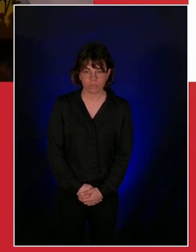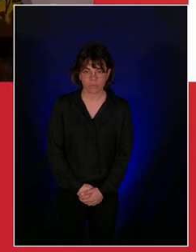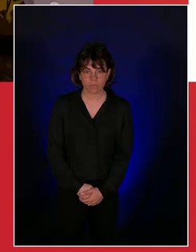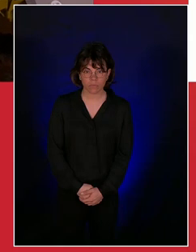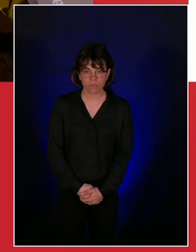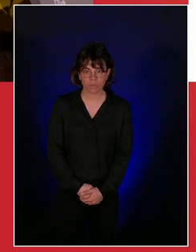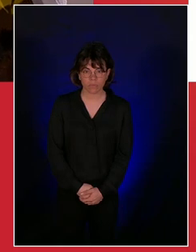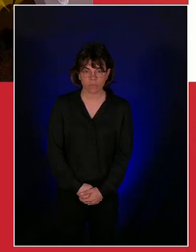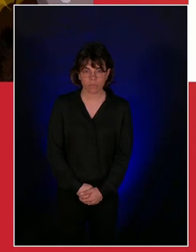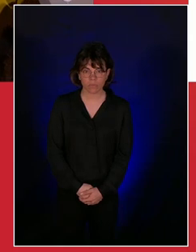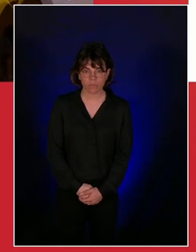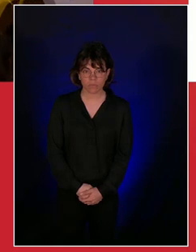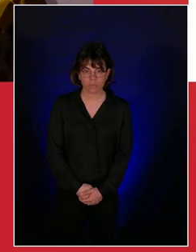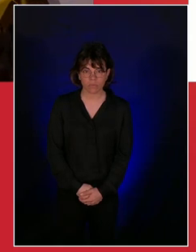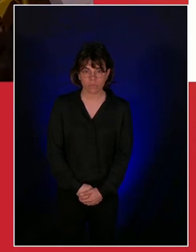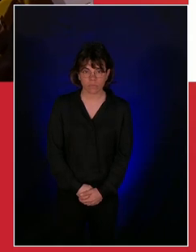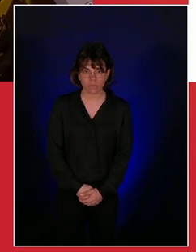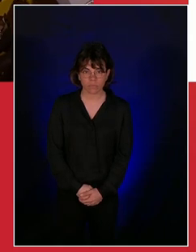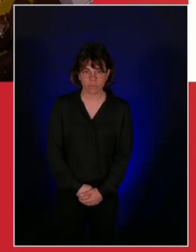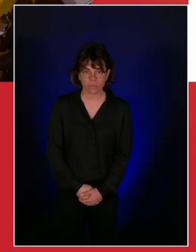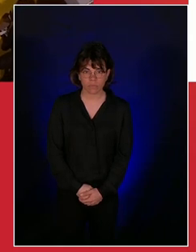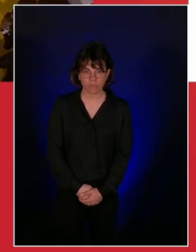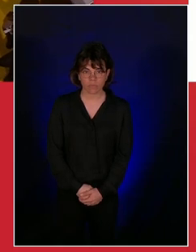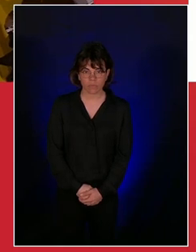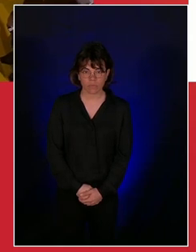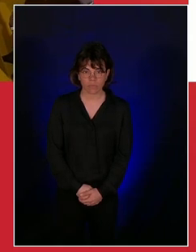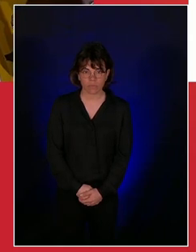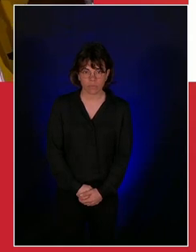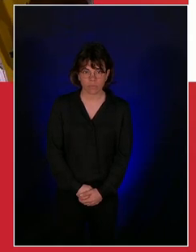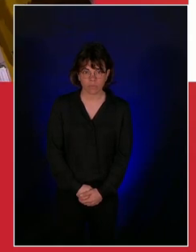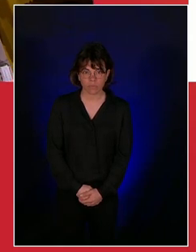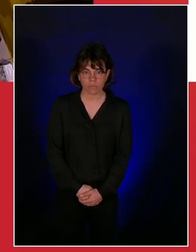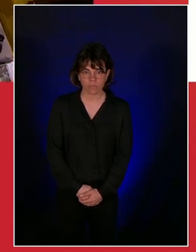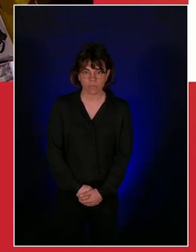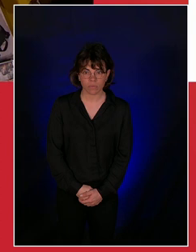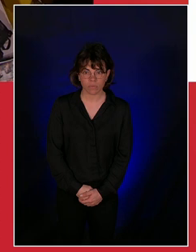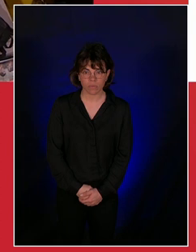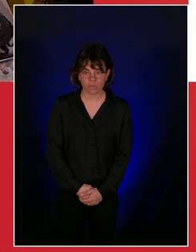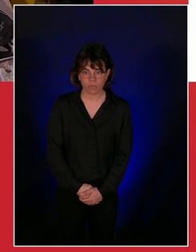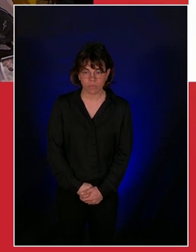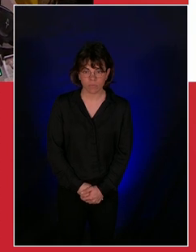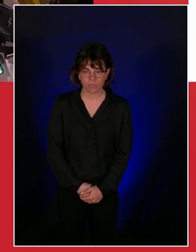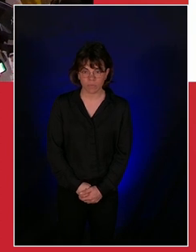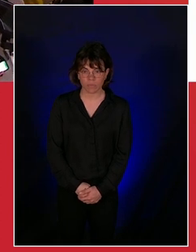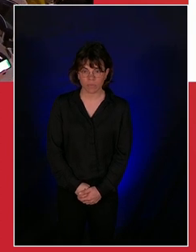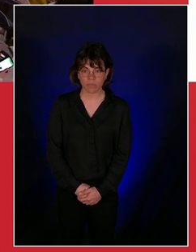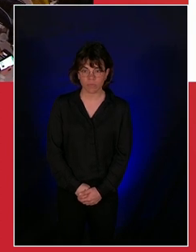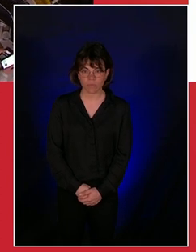Élodie Ferrier, Pascal Fournet, Yves